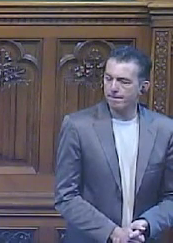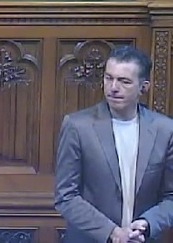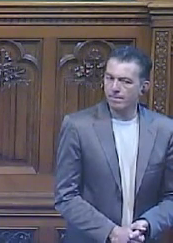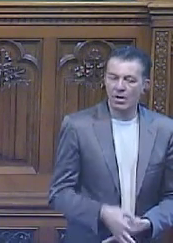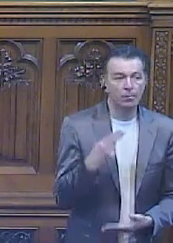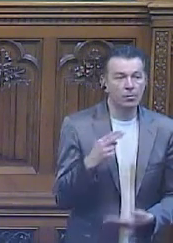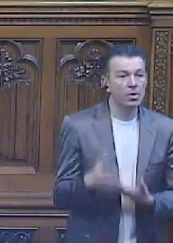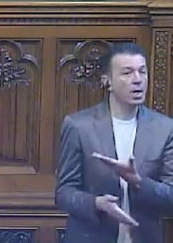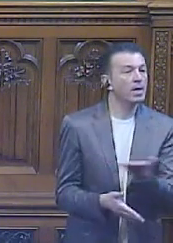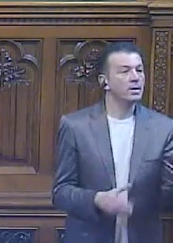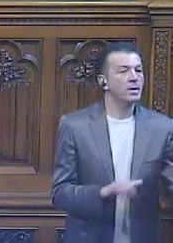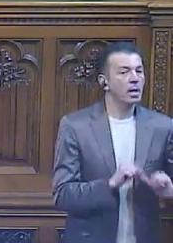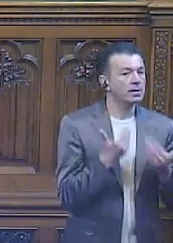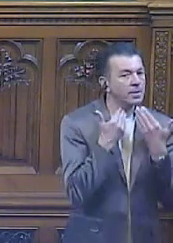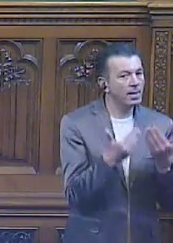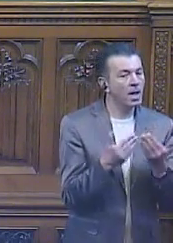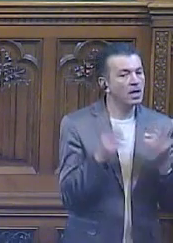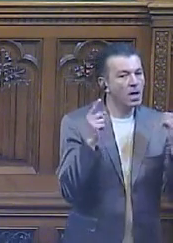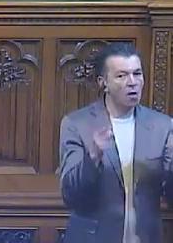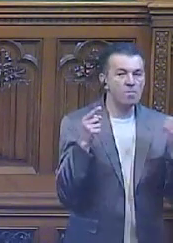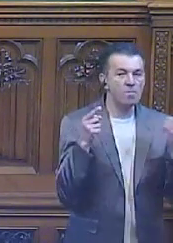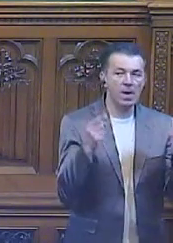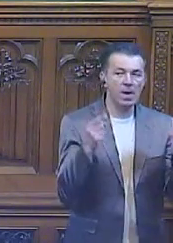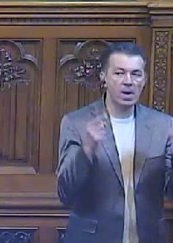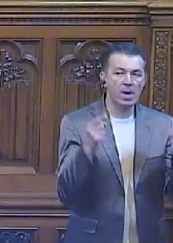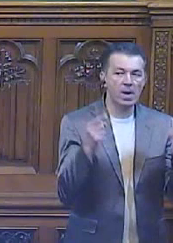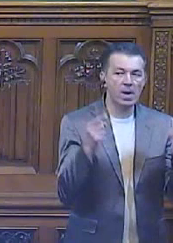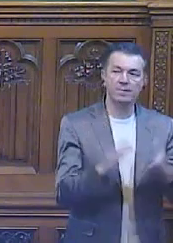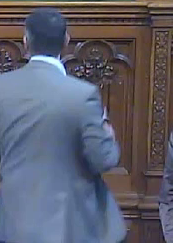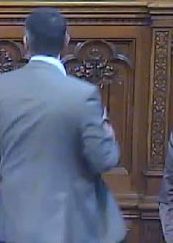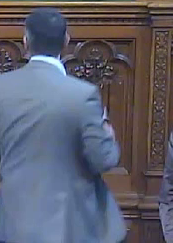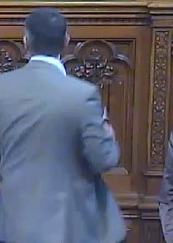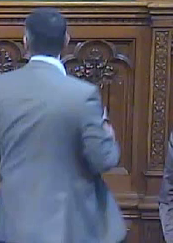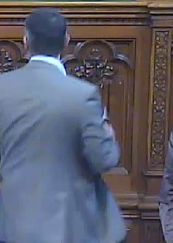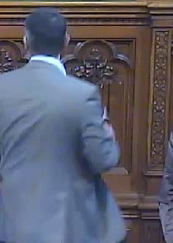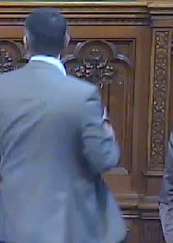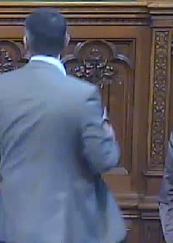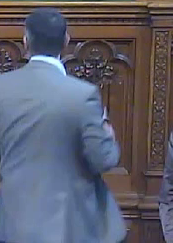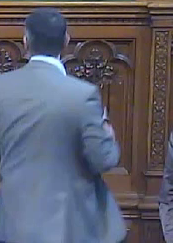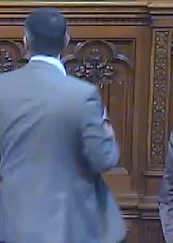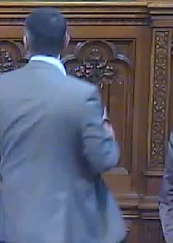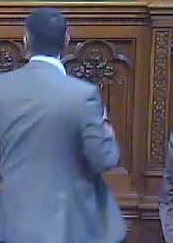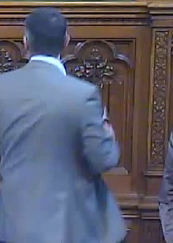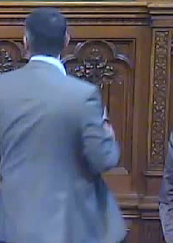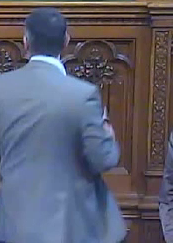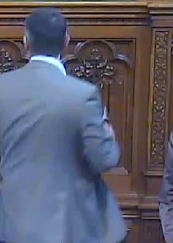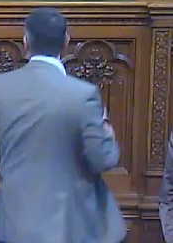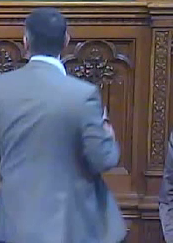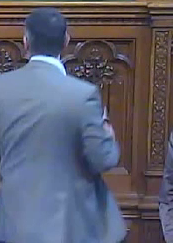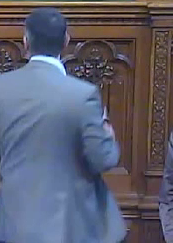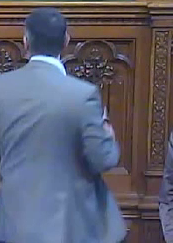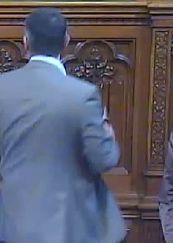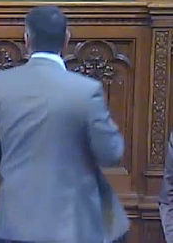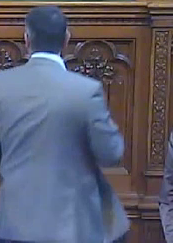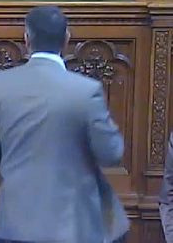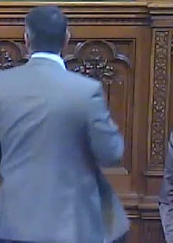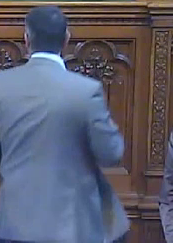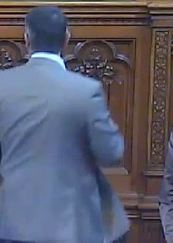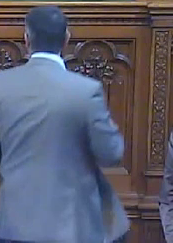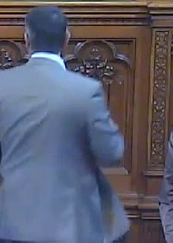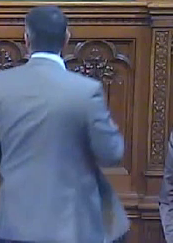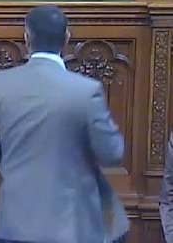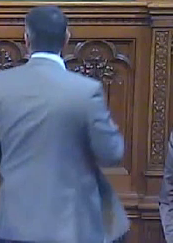Meine Damen und Herren, herzlichen Dank für die Aufmerksamkeit. Wie gesagt, in 20 Tagen ist der rot-grüne Spuk vorbei und das ist gut für Wien.